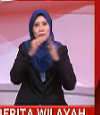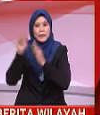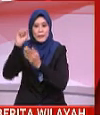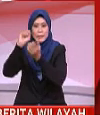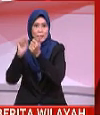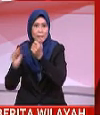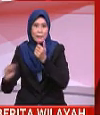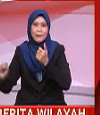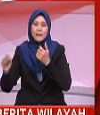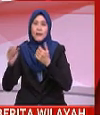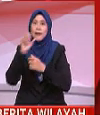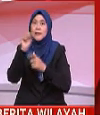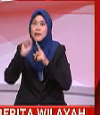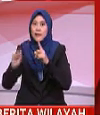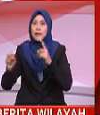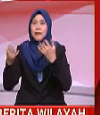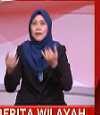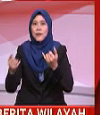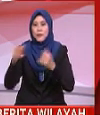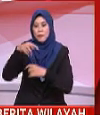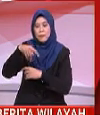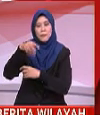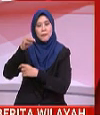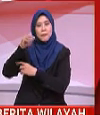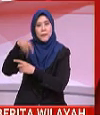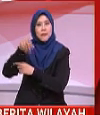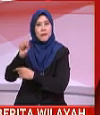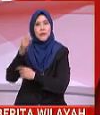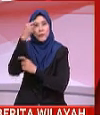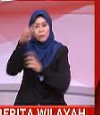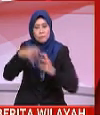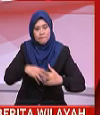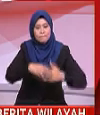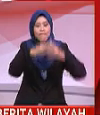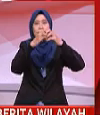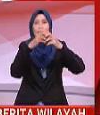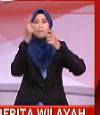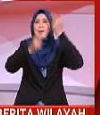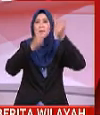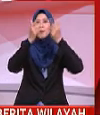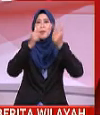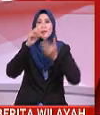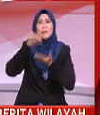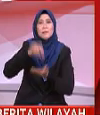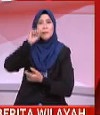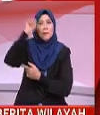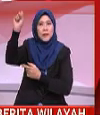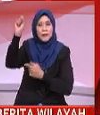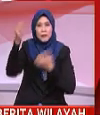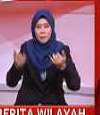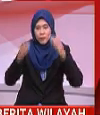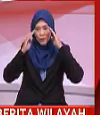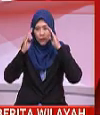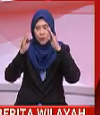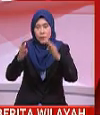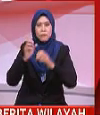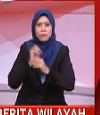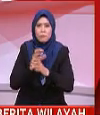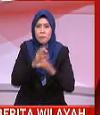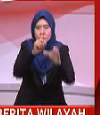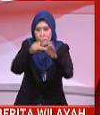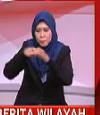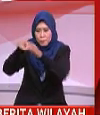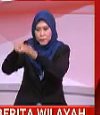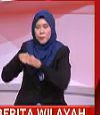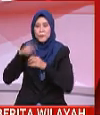Sandakan MPS kini giat membangunkan semula sektor pelancongan di Sandakan. Fokus diberikan kepada usaha menarik